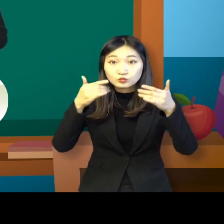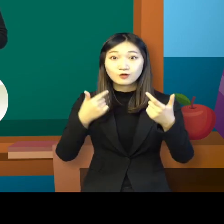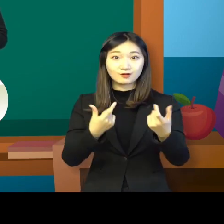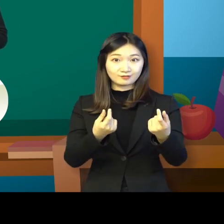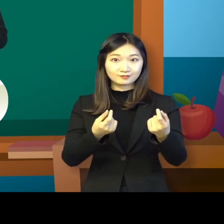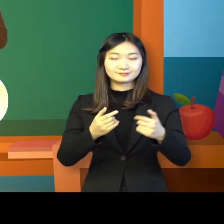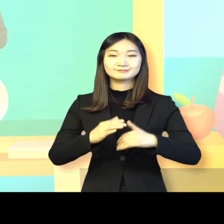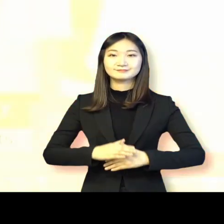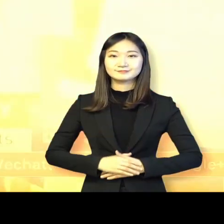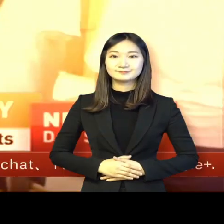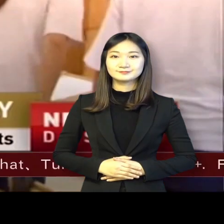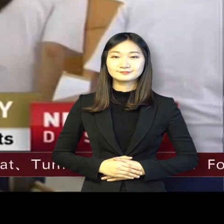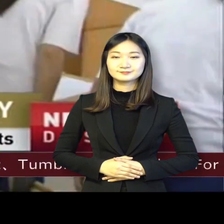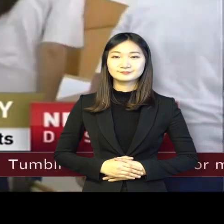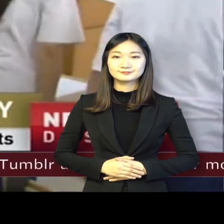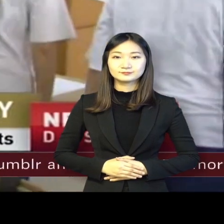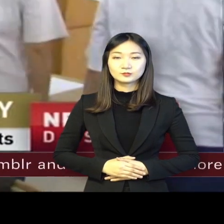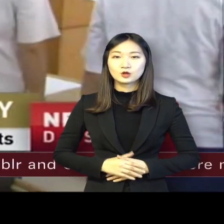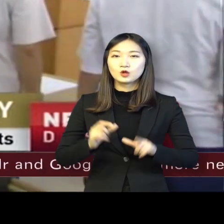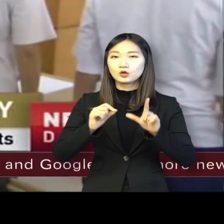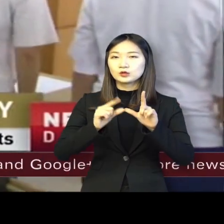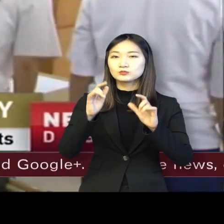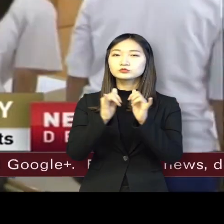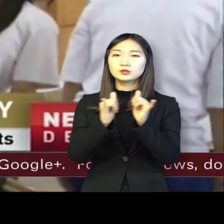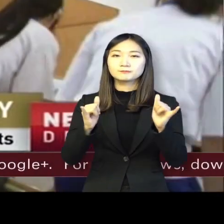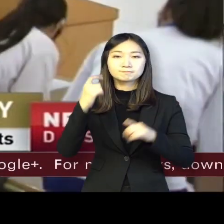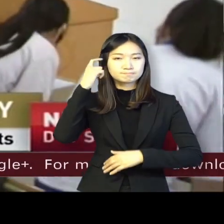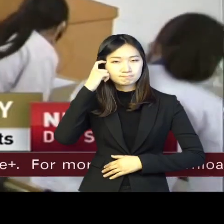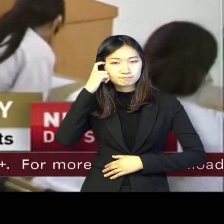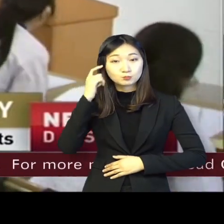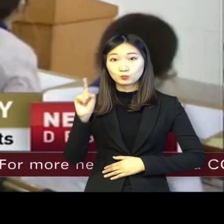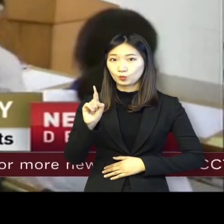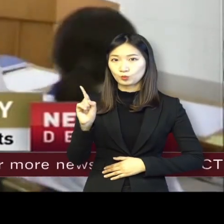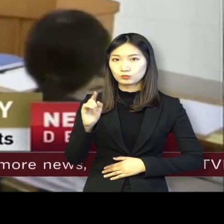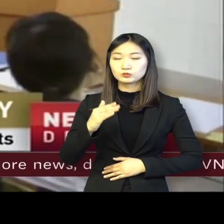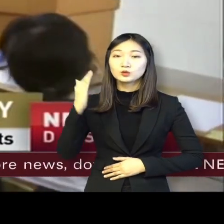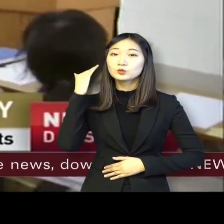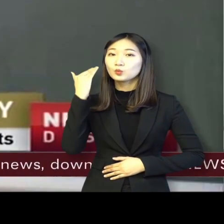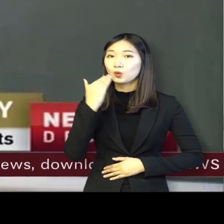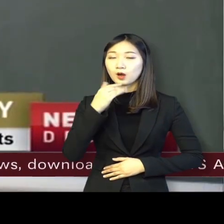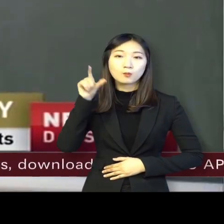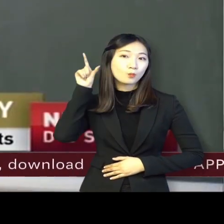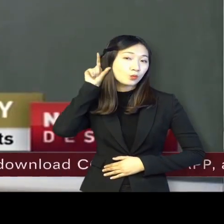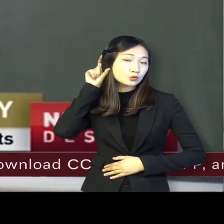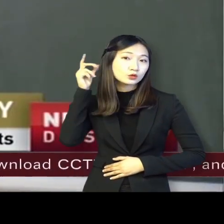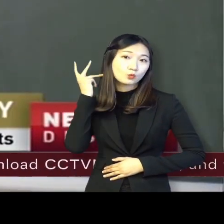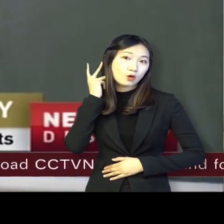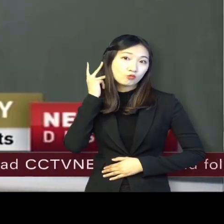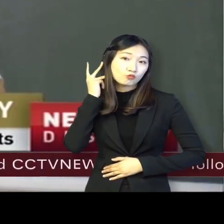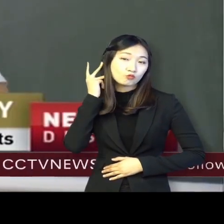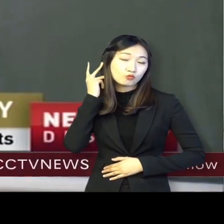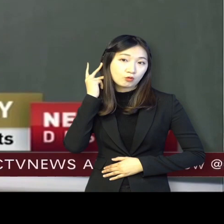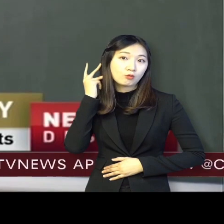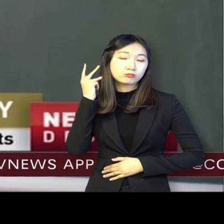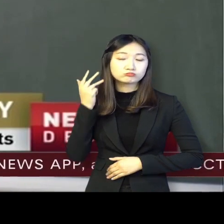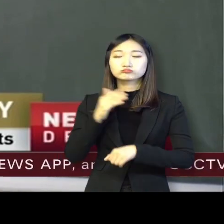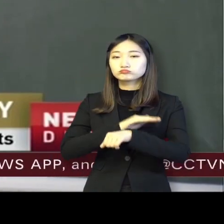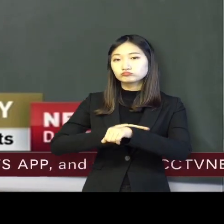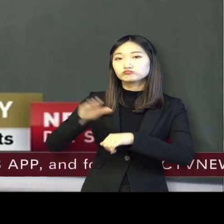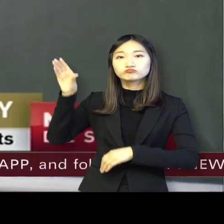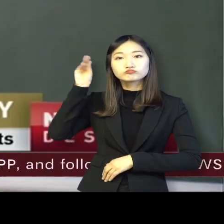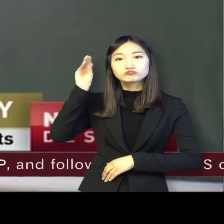되죠. 대부분의 사람들은 청각장애인이 보청기나 인공와우를 착용하면 잘